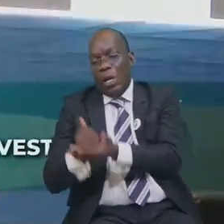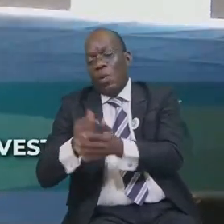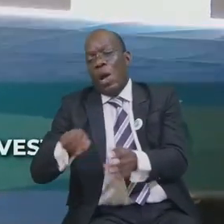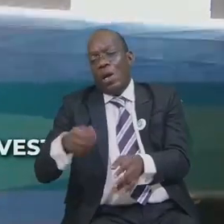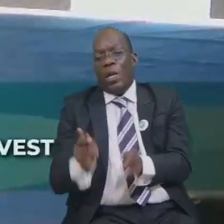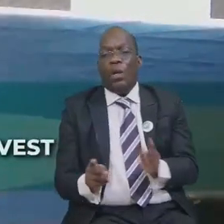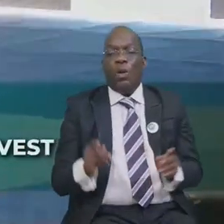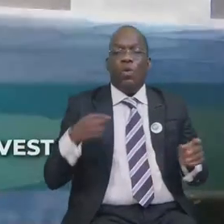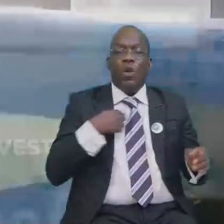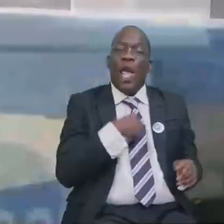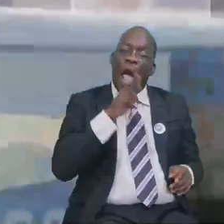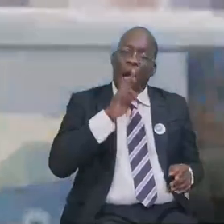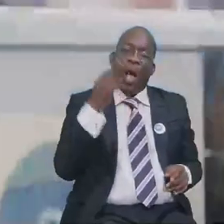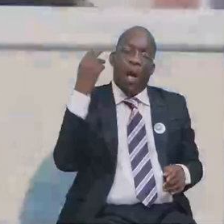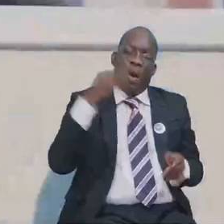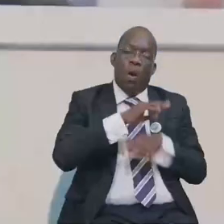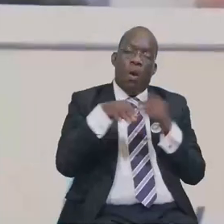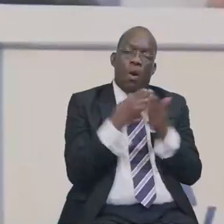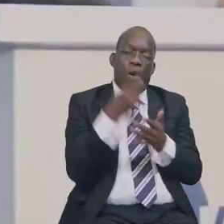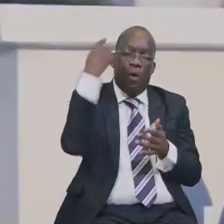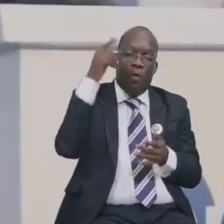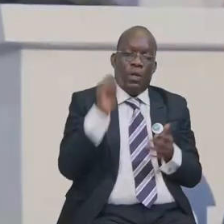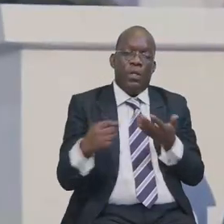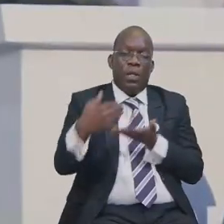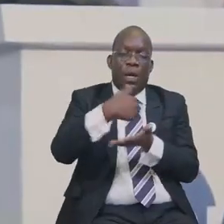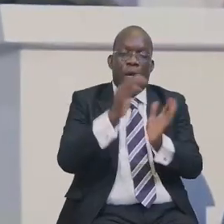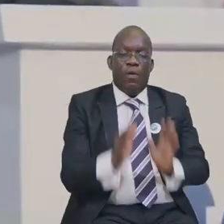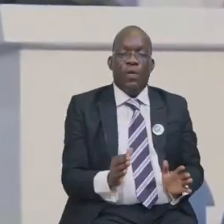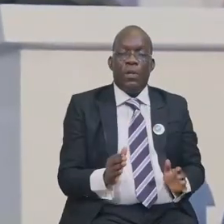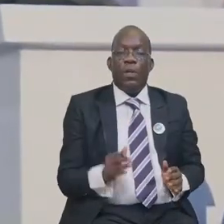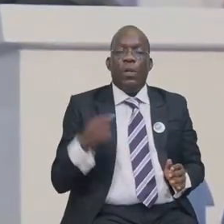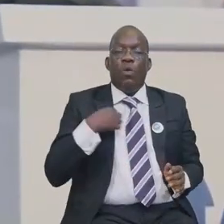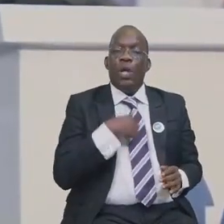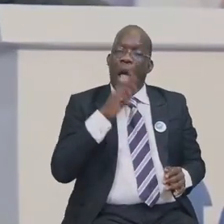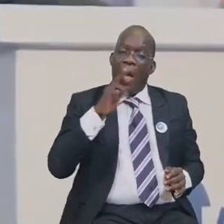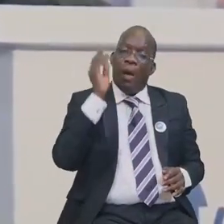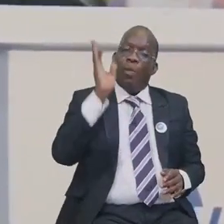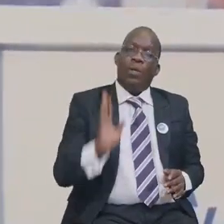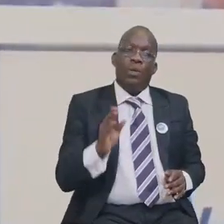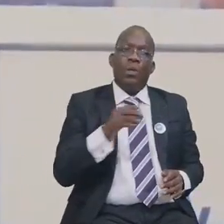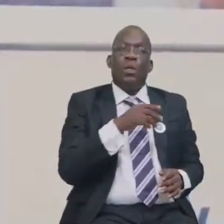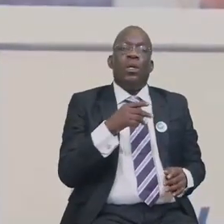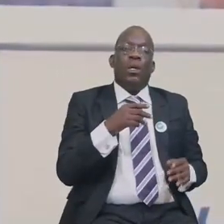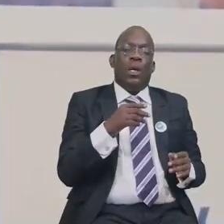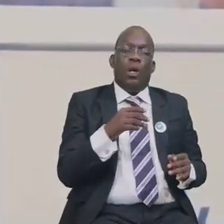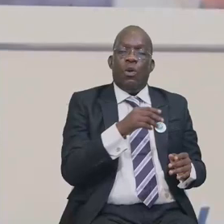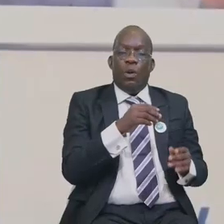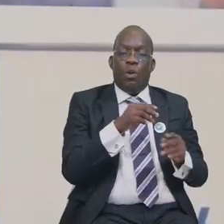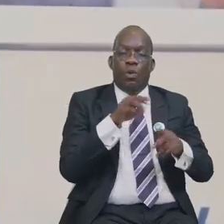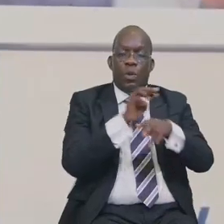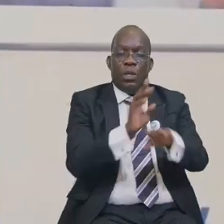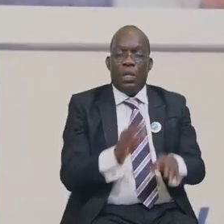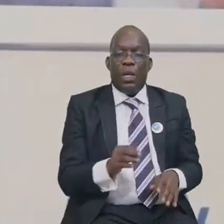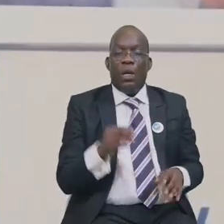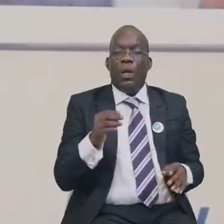est devant nous. Nous sommes des prophètes dotés, proclamateurs, prédicateurs, pasteurs, évangélistes, alliés pour